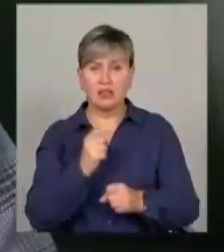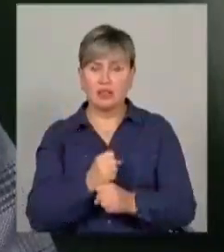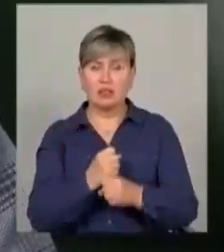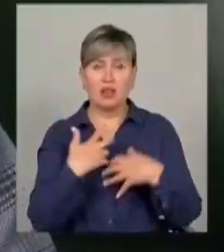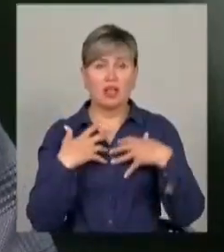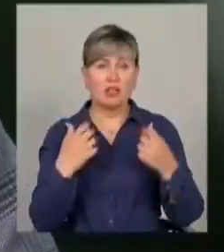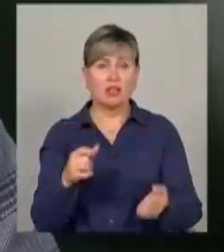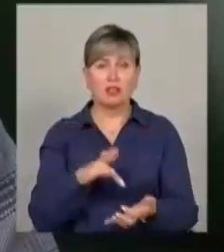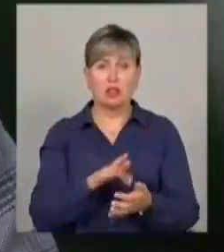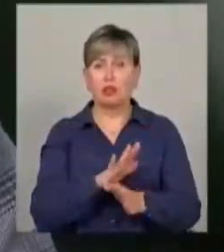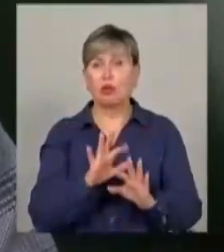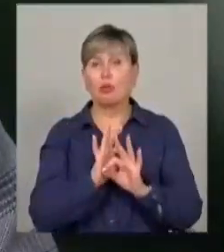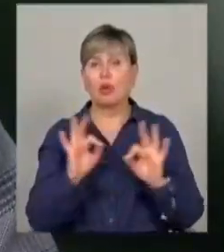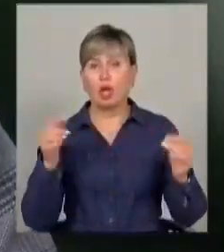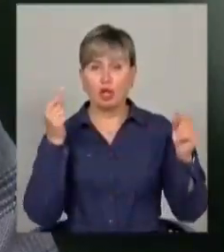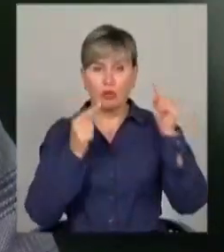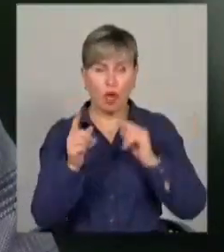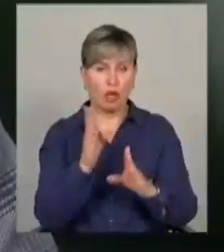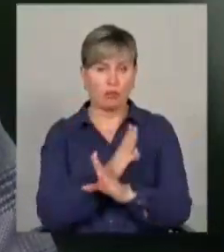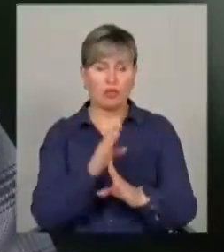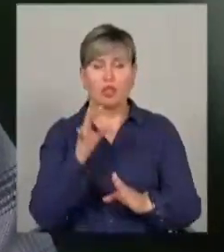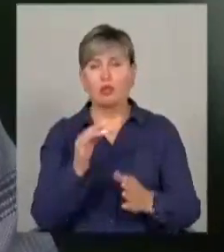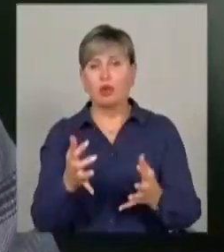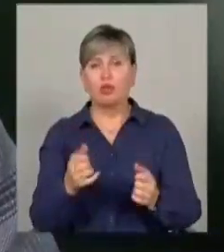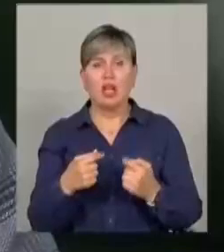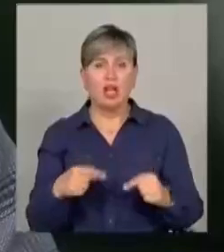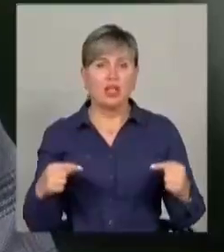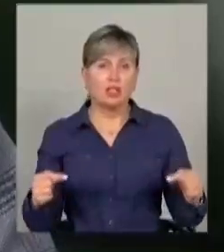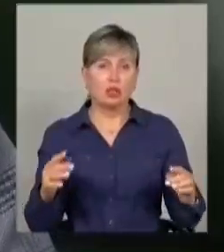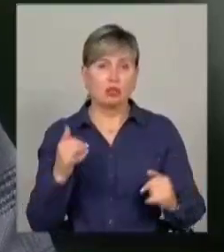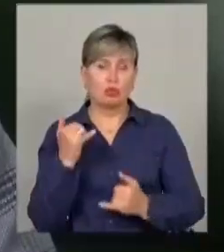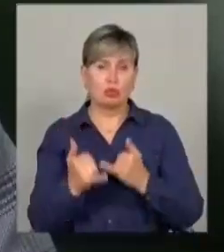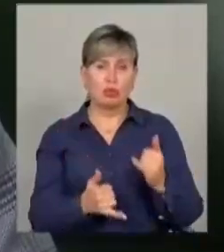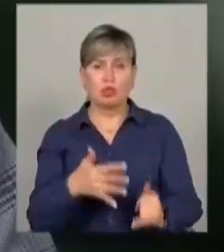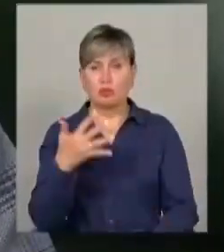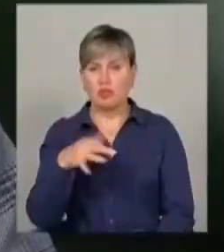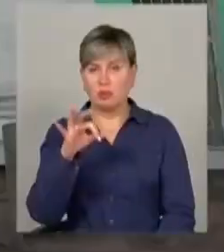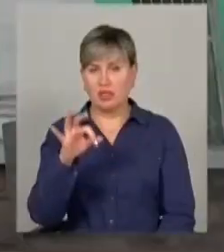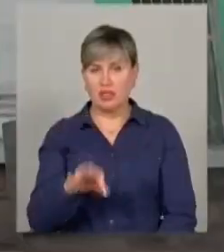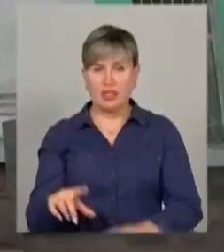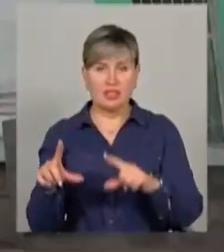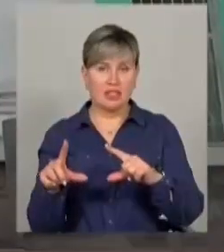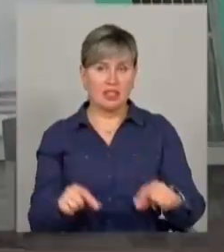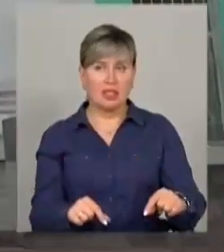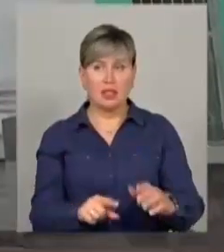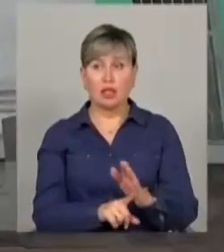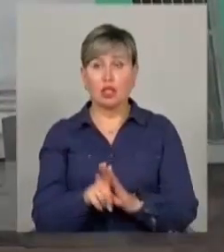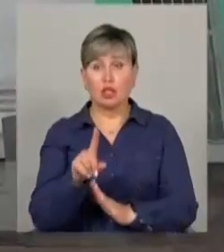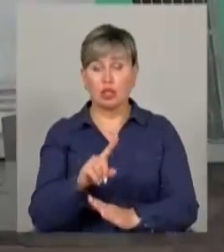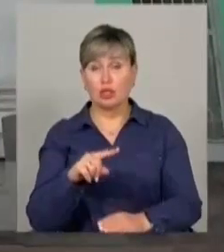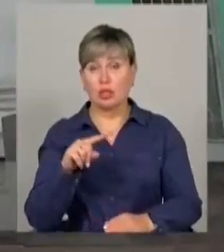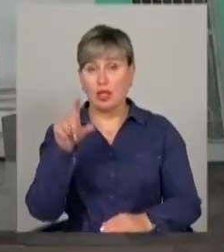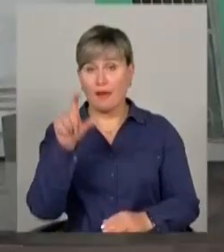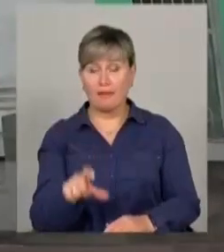могут не только погрузиться в прекрасную творческую атмосферу но и получить различные услуги с 50% скидкой Ну а начинающим